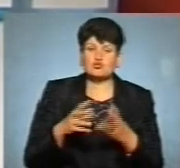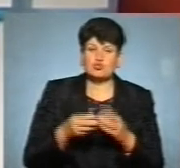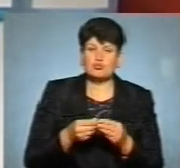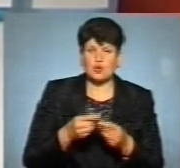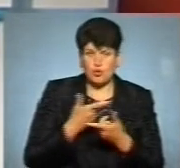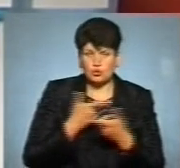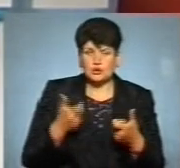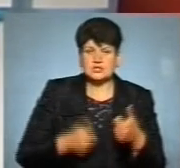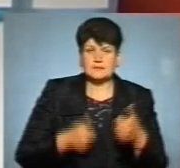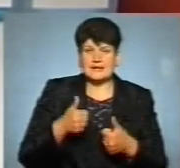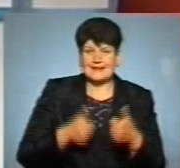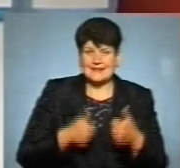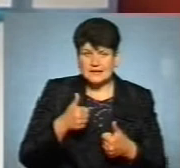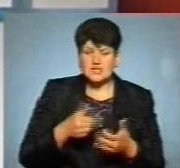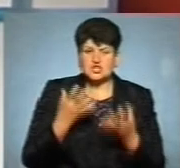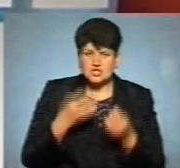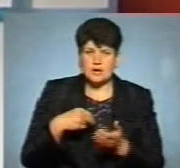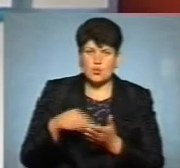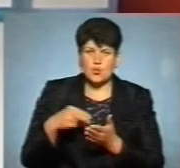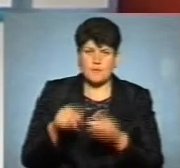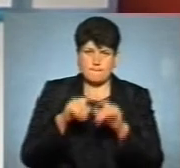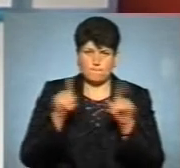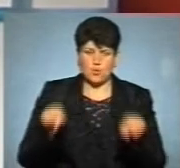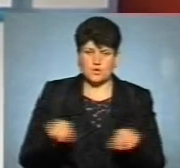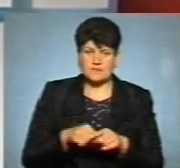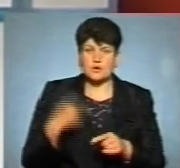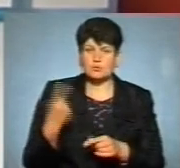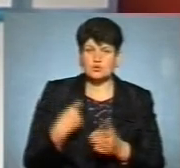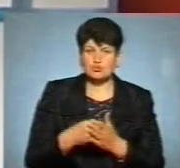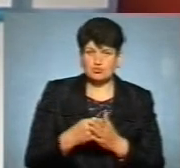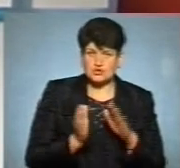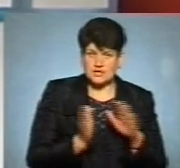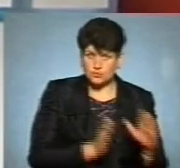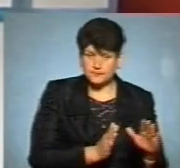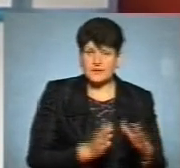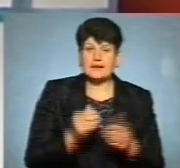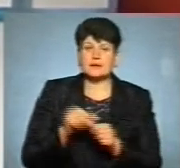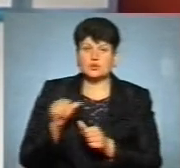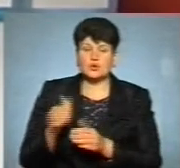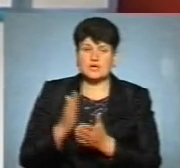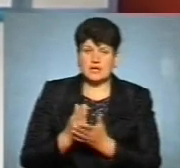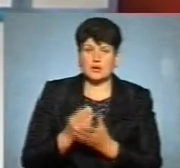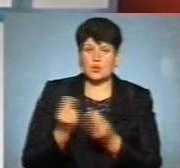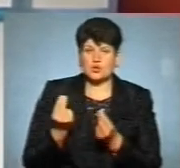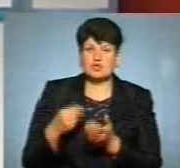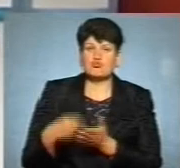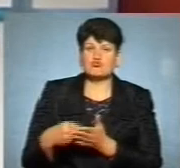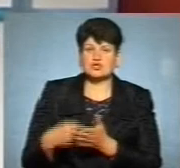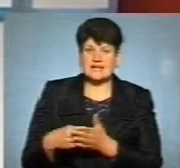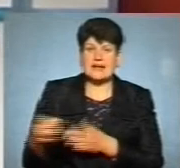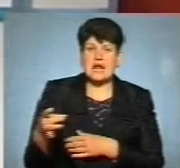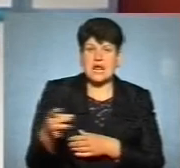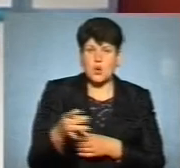ще дозакупимо путівок. Це, як я сказав, вже по обласному бюджету. Крім того, є кошти в бюджетах